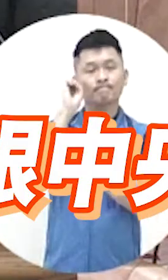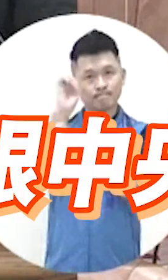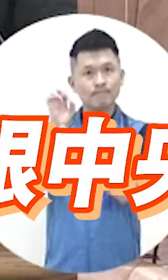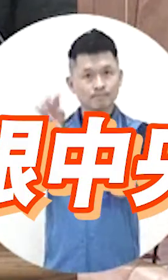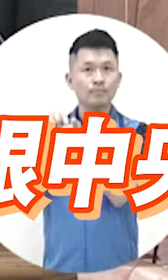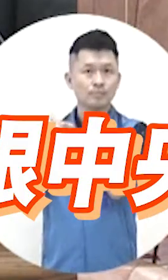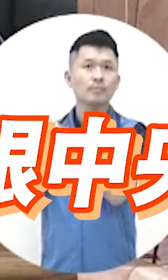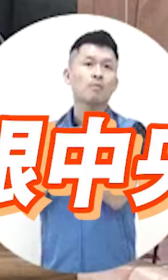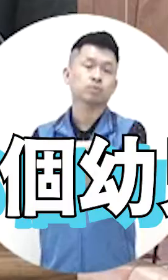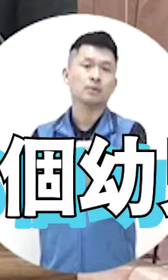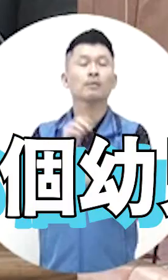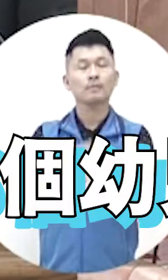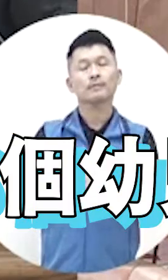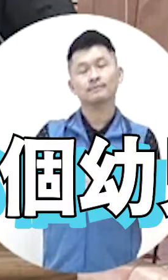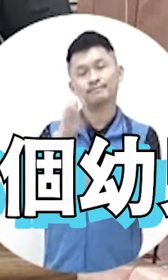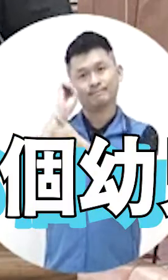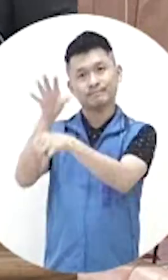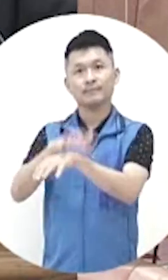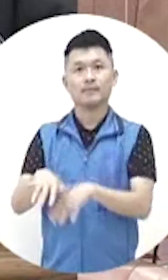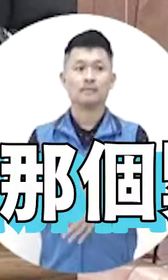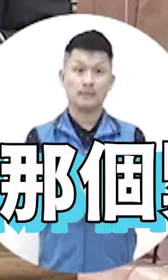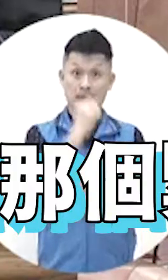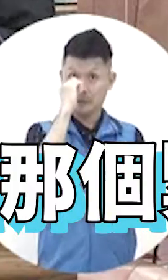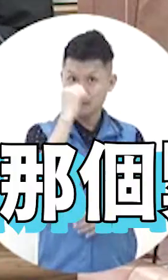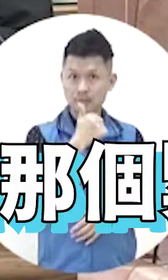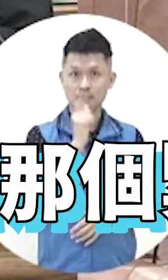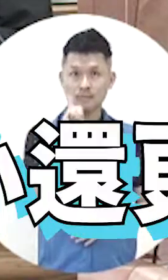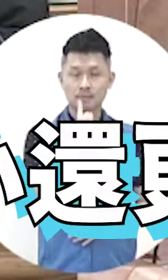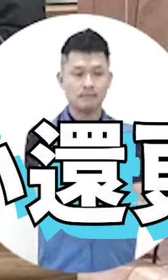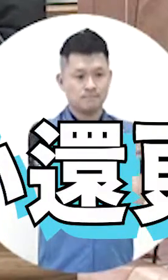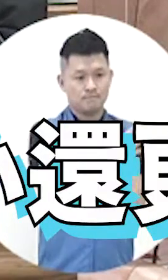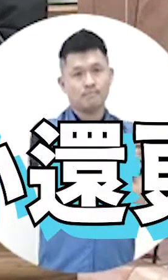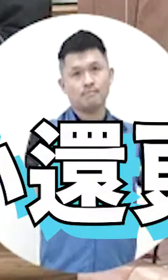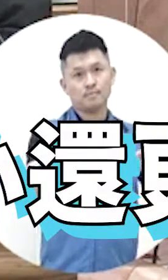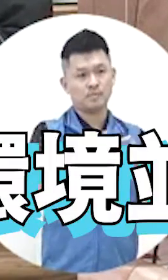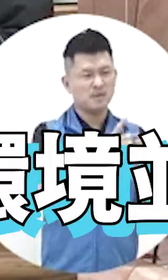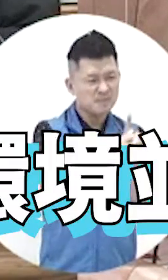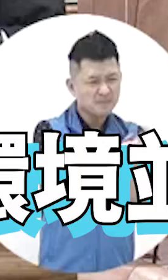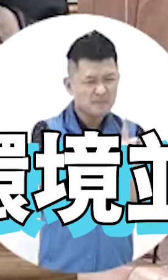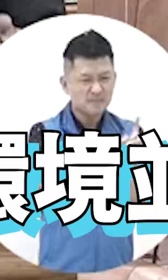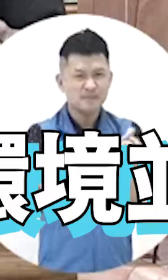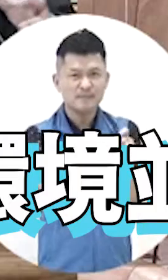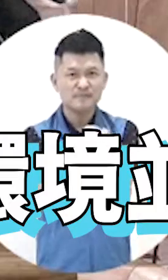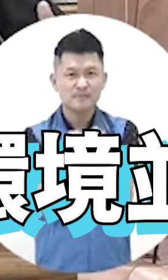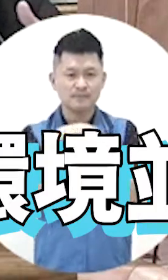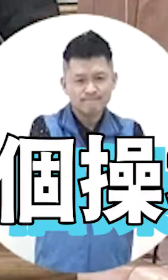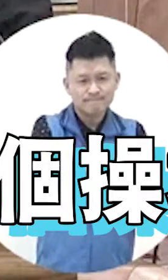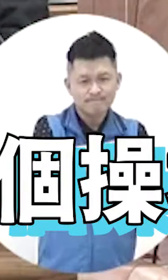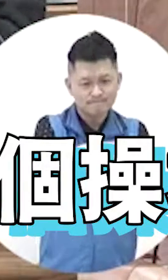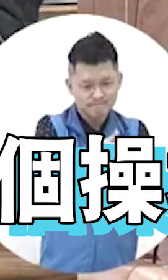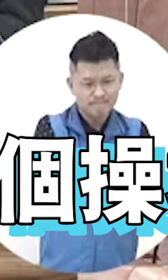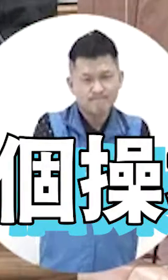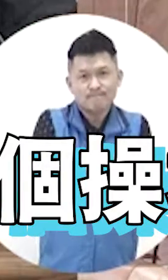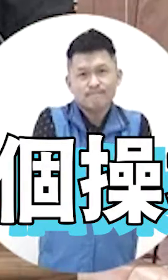也在中央这反应了尤其那个幼儿园哈， 对， 幼儿园那个紧密度比国小还更紧密， 对， 因为那个环境并不是很大嘛，那